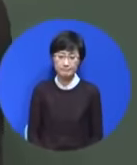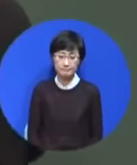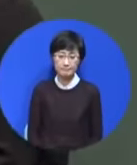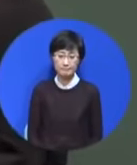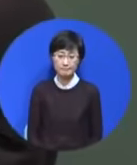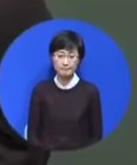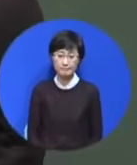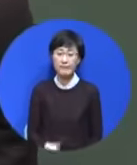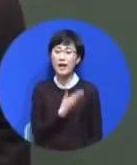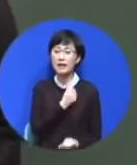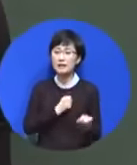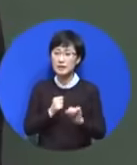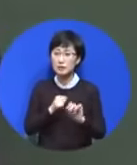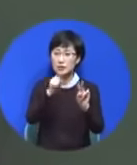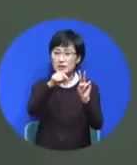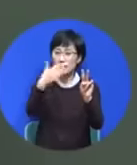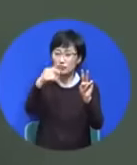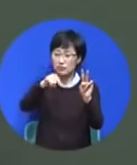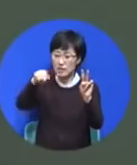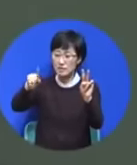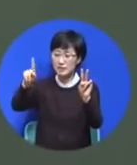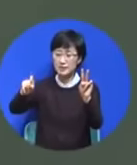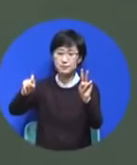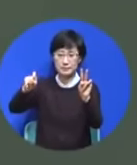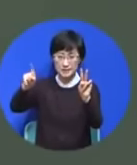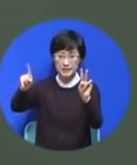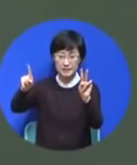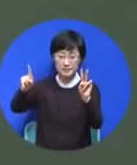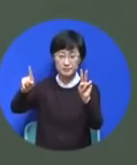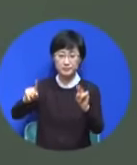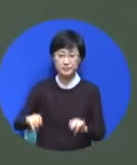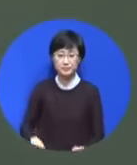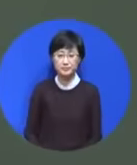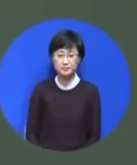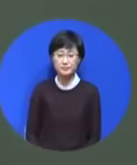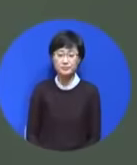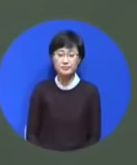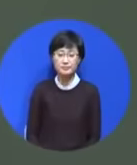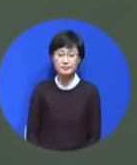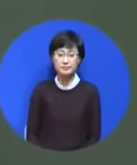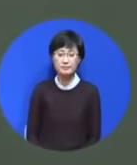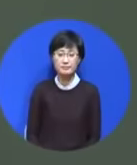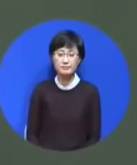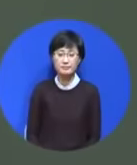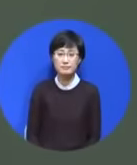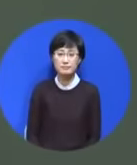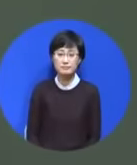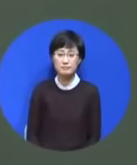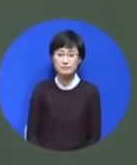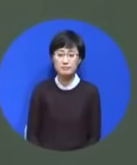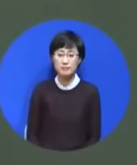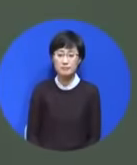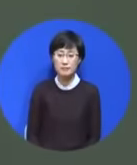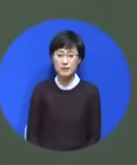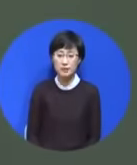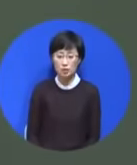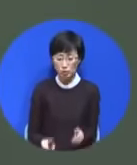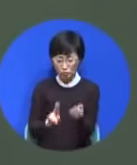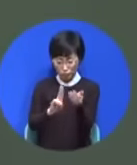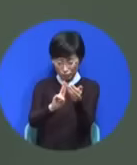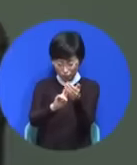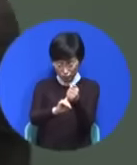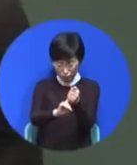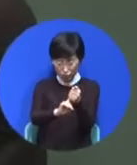보세요 사동 2장 9절 10절 11절 뭡니까 숨겨준 자를